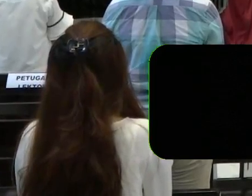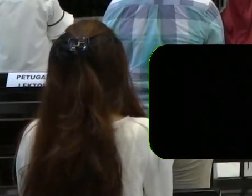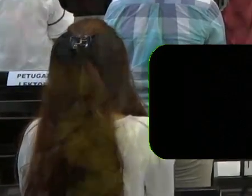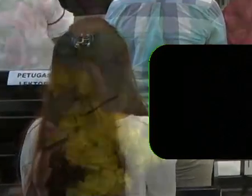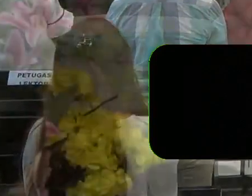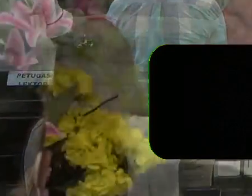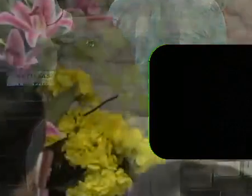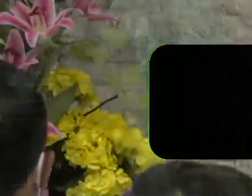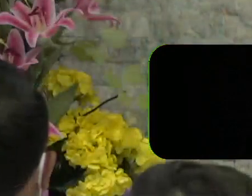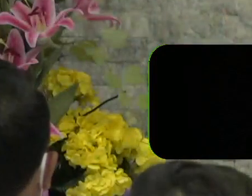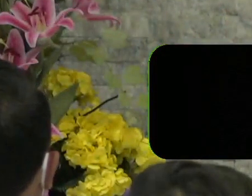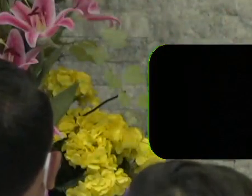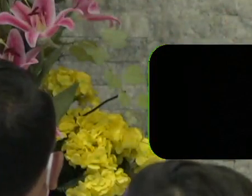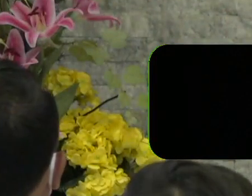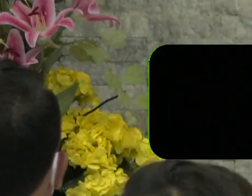dunia